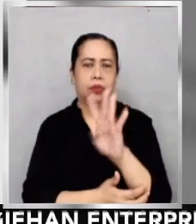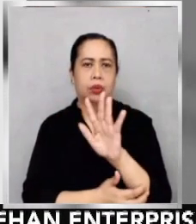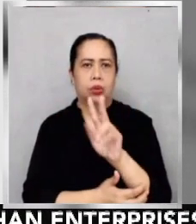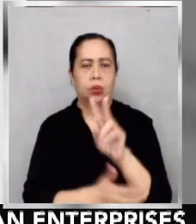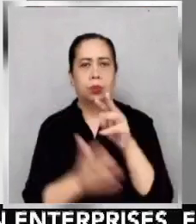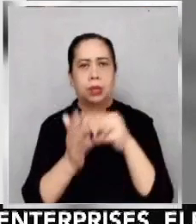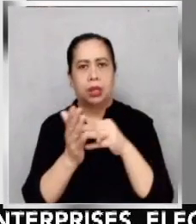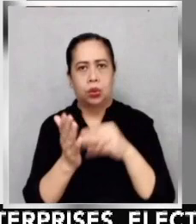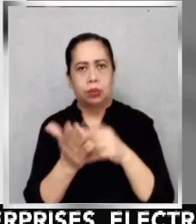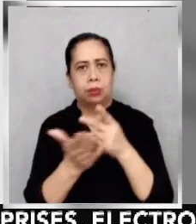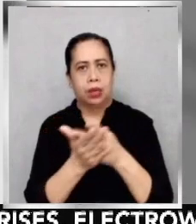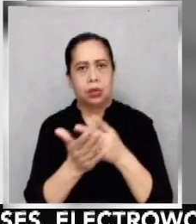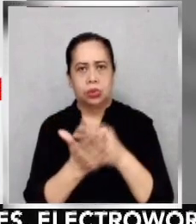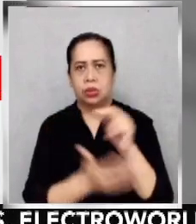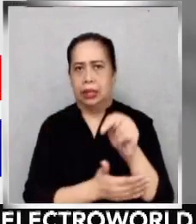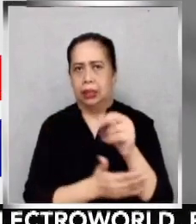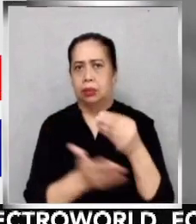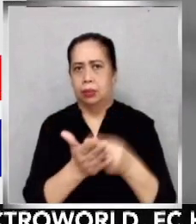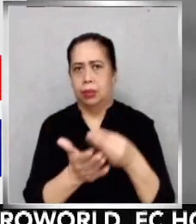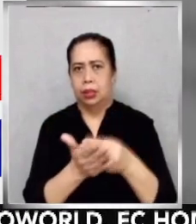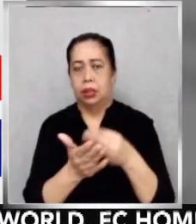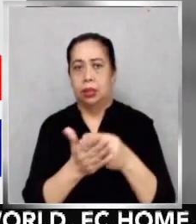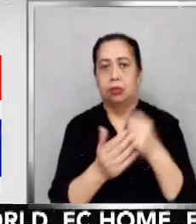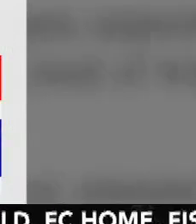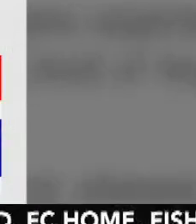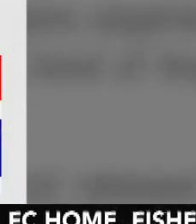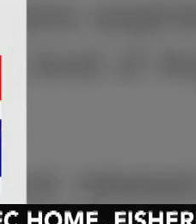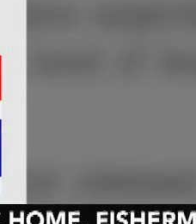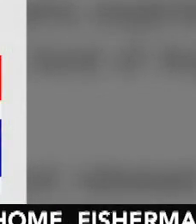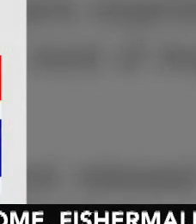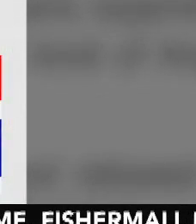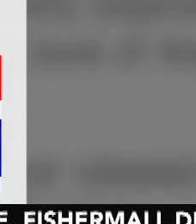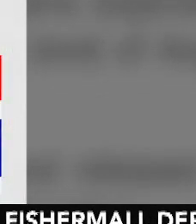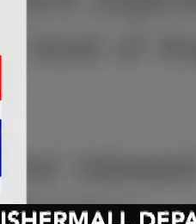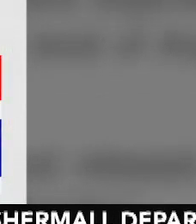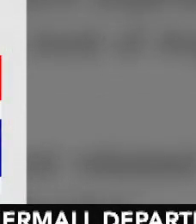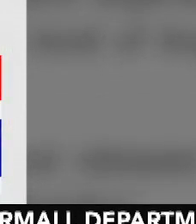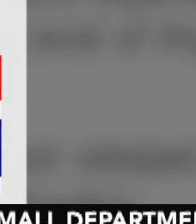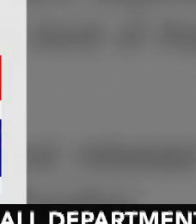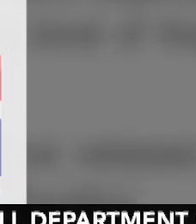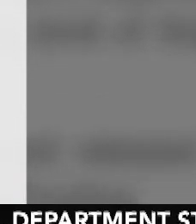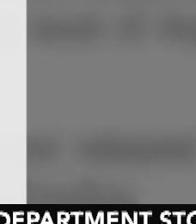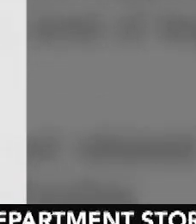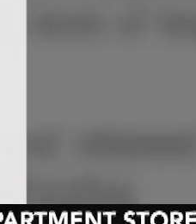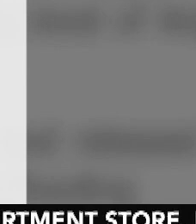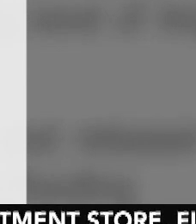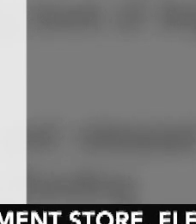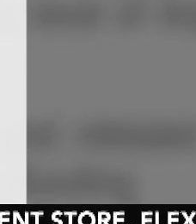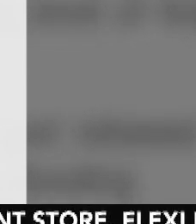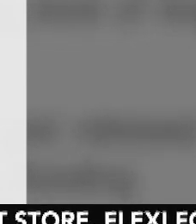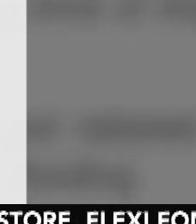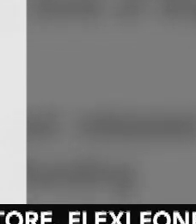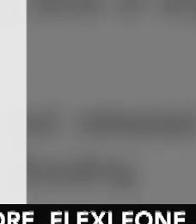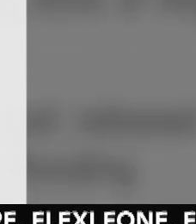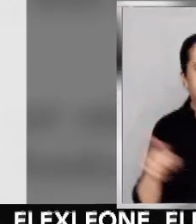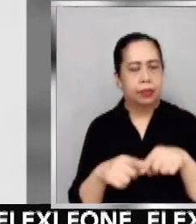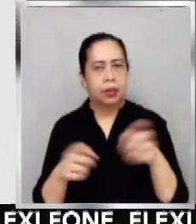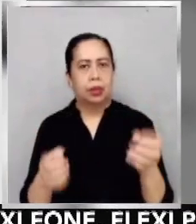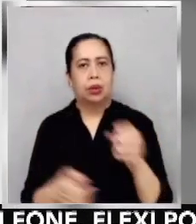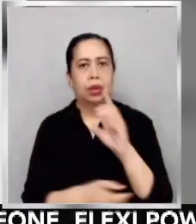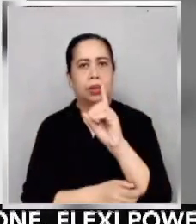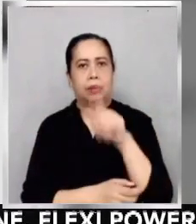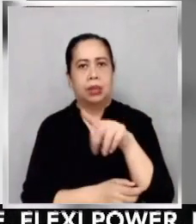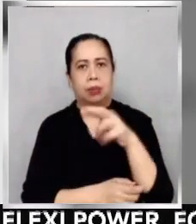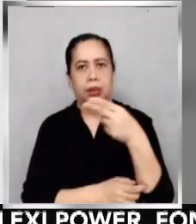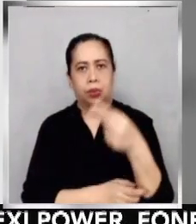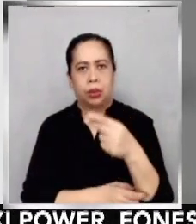ang kakailanganin para sa rehabilitasyon ng dike. Naipasa na raw ang plano sa opisina ng kalihim ng DPWH para